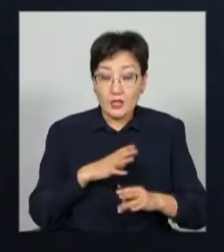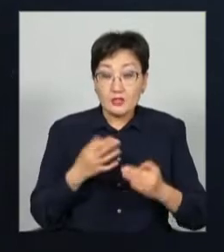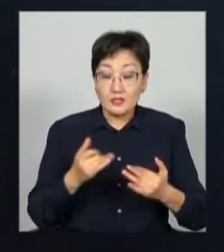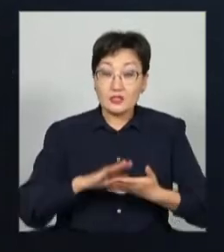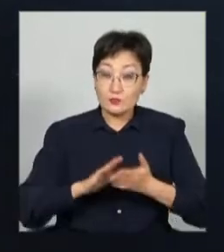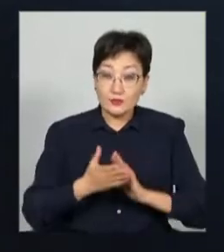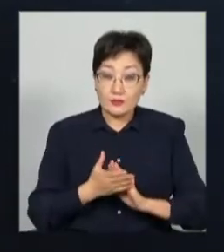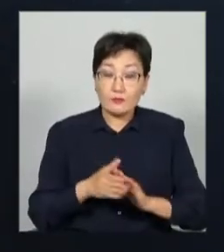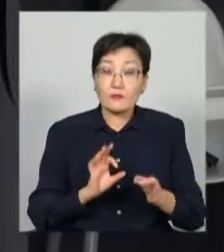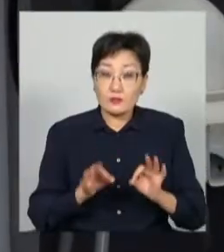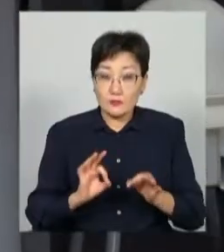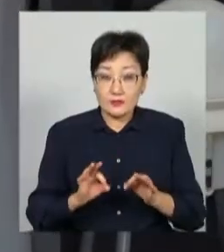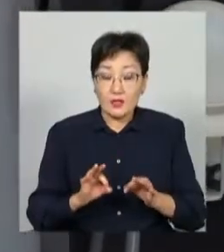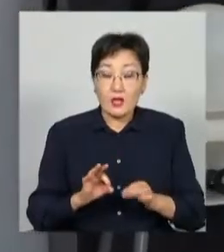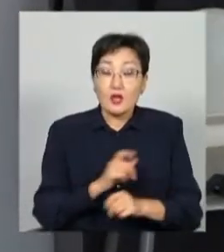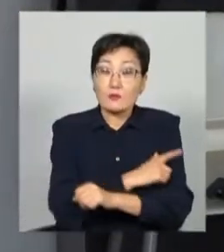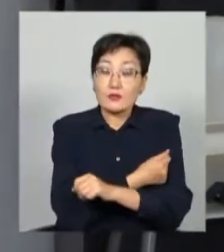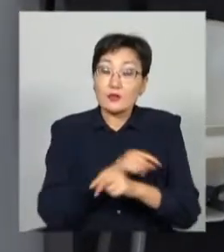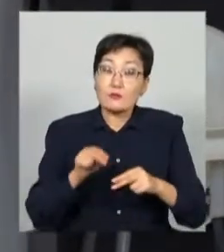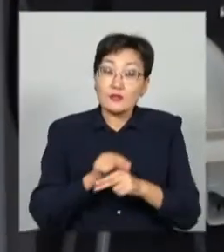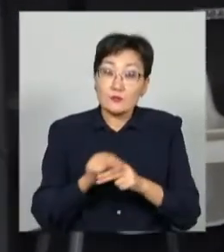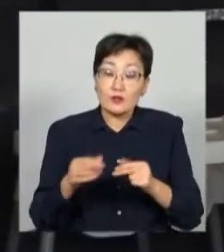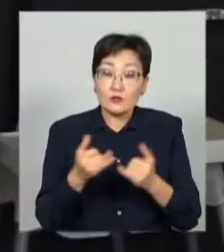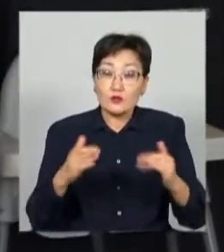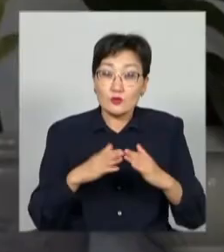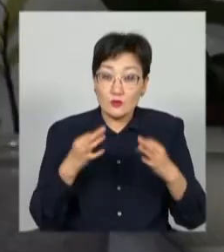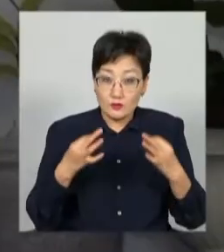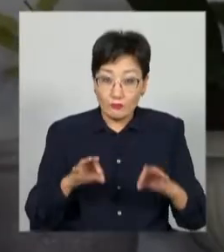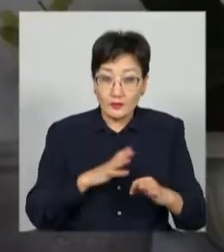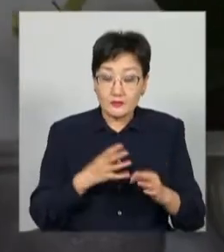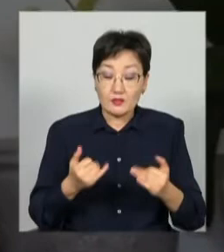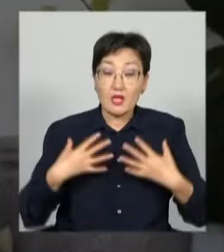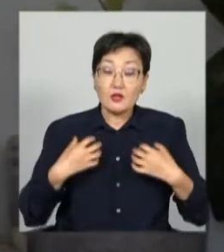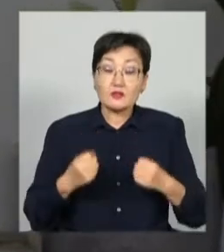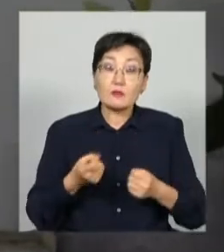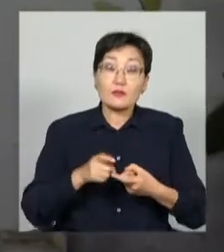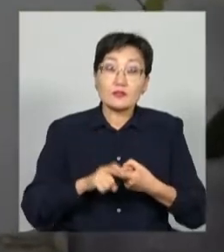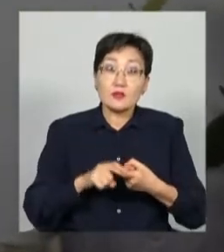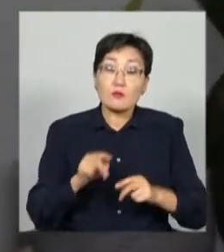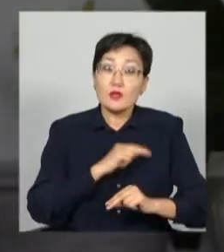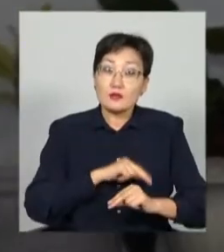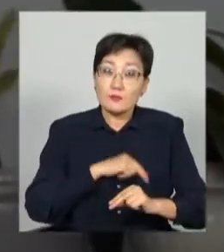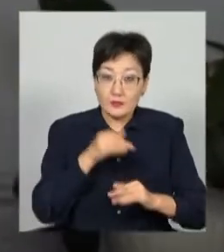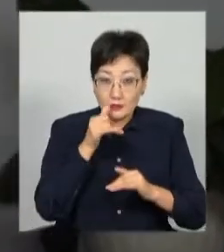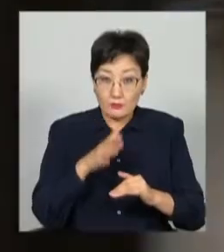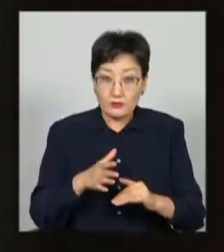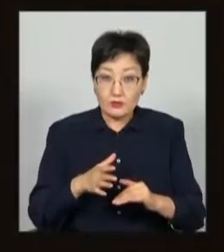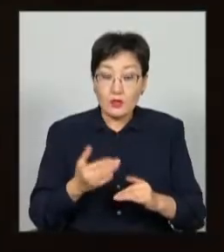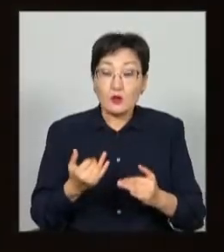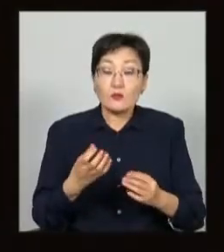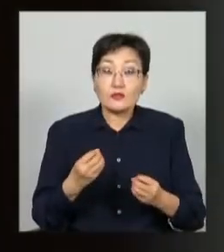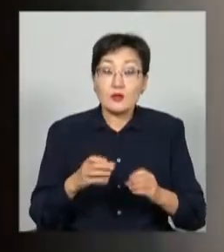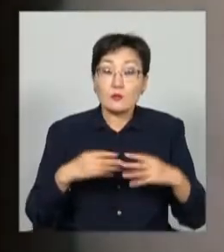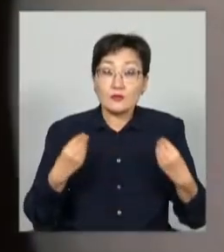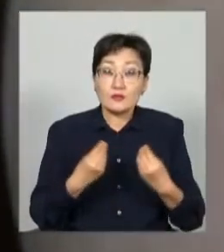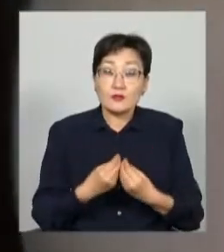қазіргі жағдайы бір қалыпты. Амбулаторлық ем қабылдау үшін үйіне жіберілген. Қазір денсаулығына байланысты еңбекке жарамсыз халде. Оның үстіне